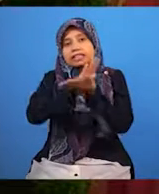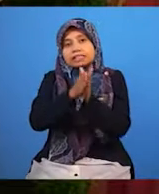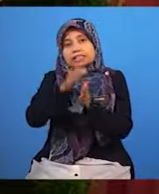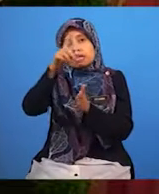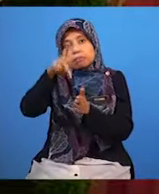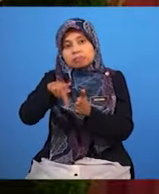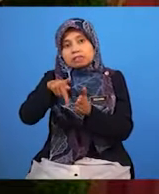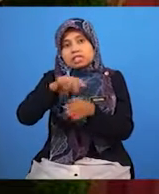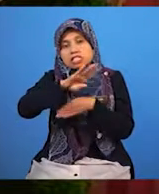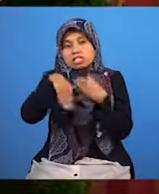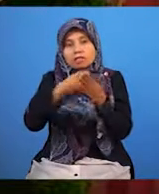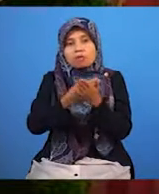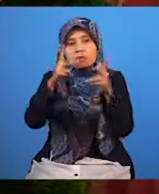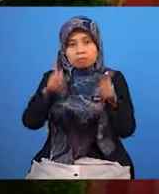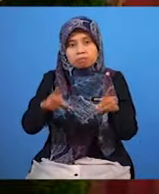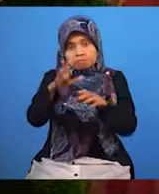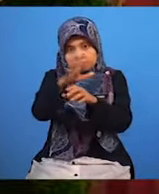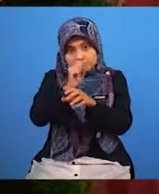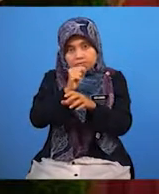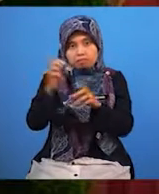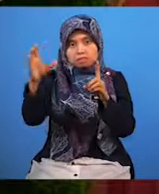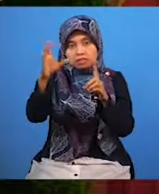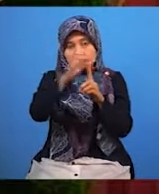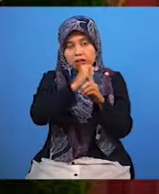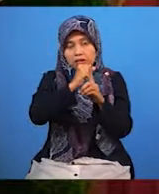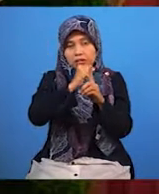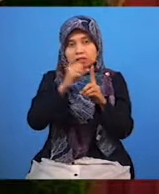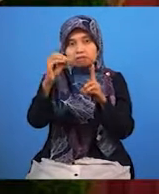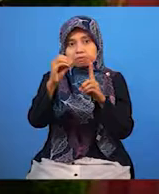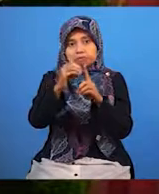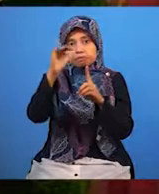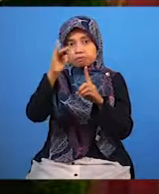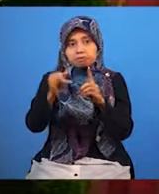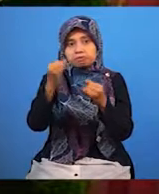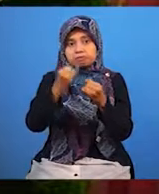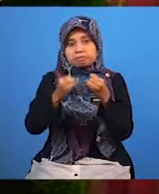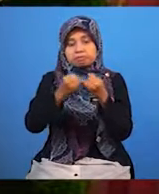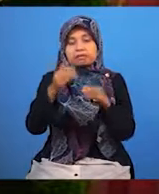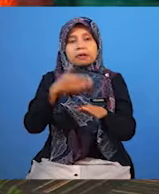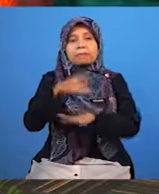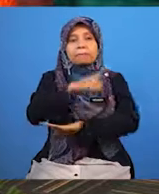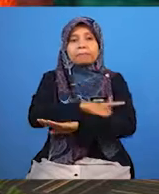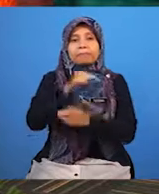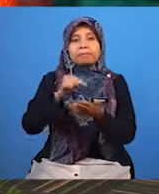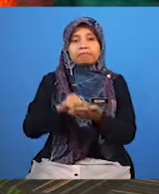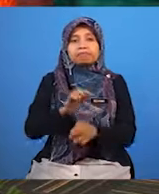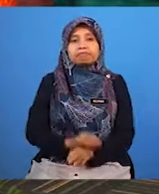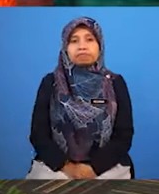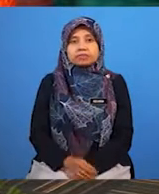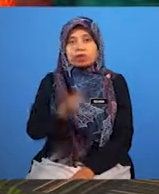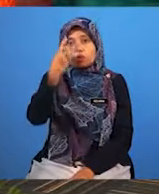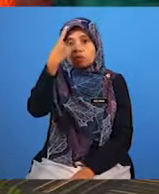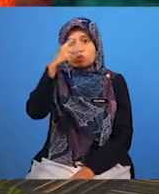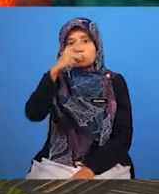pastikan setiap pelajar dapat mencapai ketiga-tiga objektif di akhir pembelajaran pada hari ini.